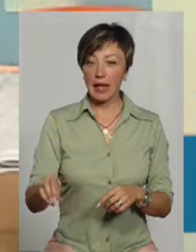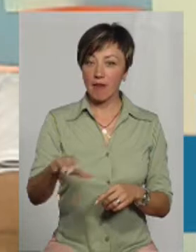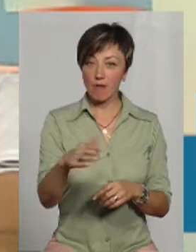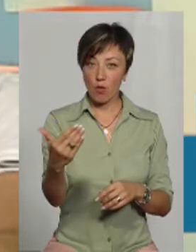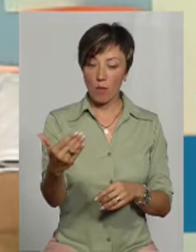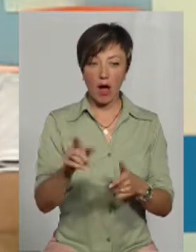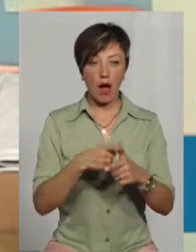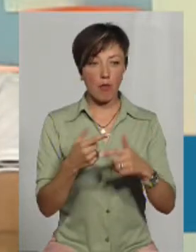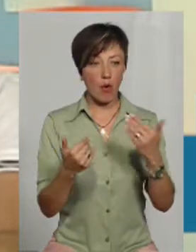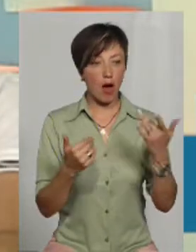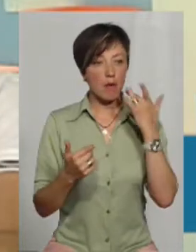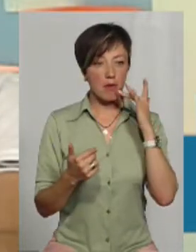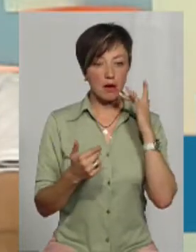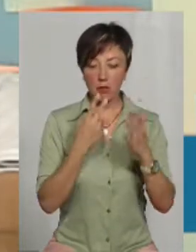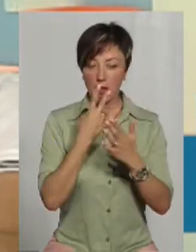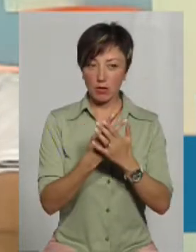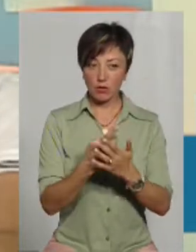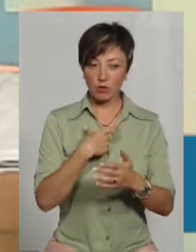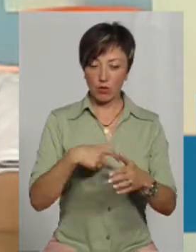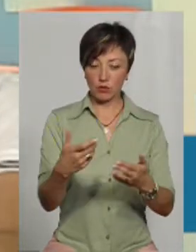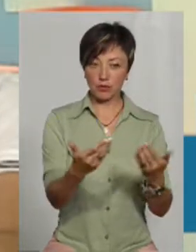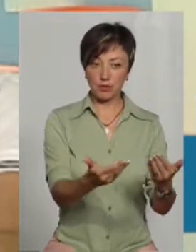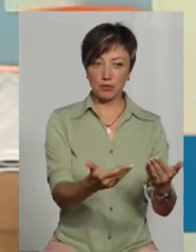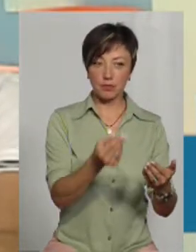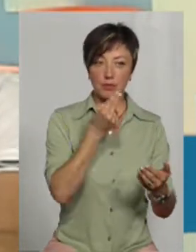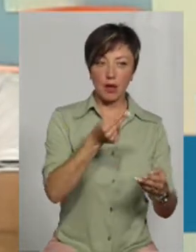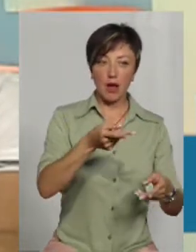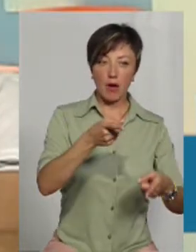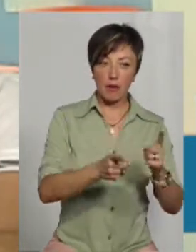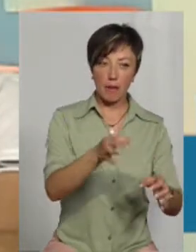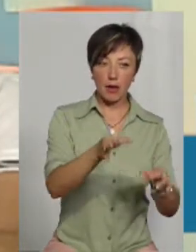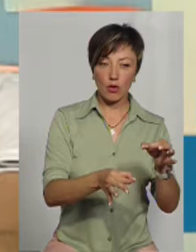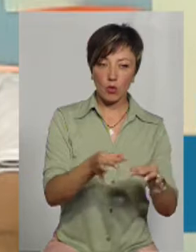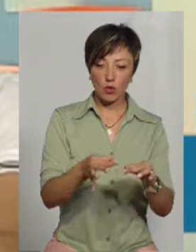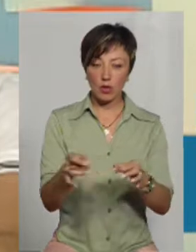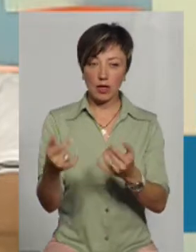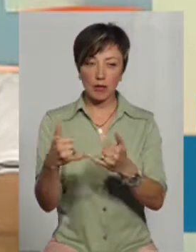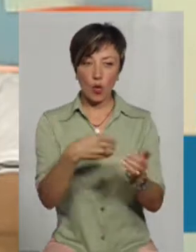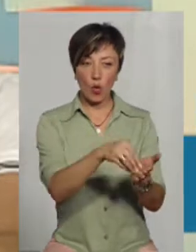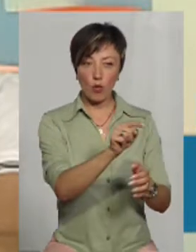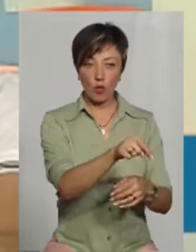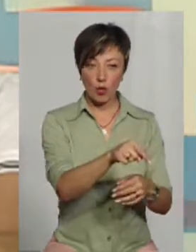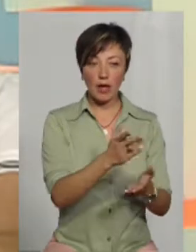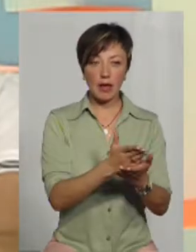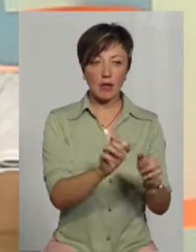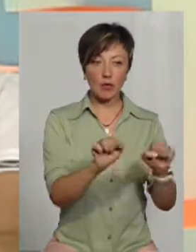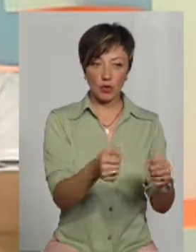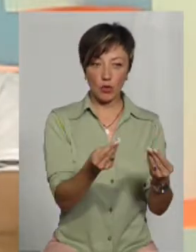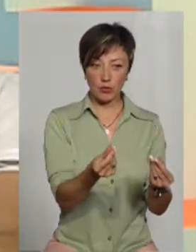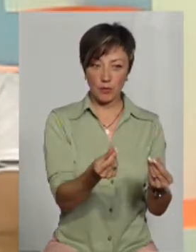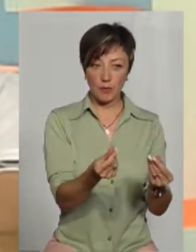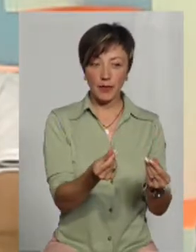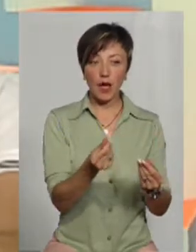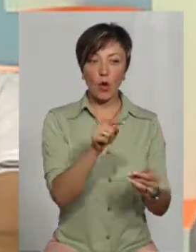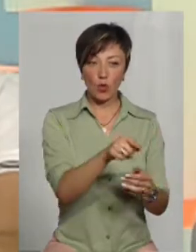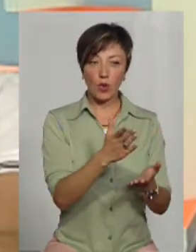або Америки, який бачить перед собою продукцію органічну, сертифіковану, він її купує, тому що в нього є змога.